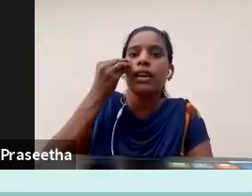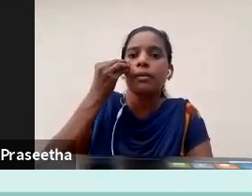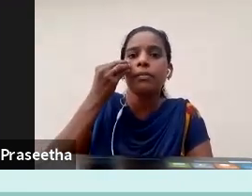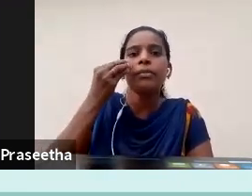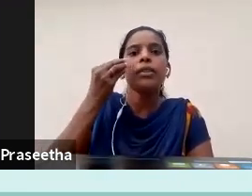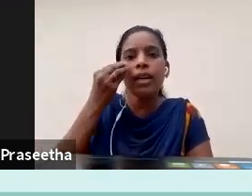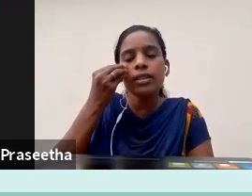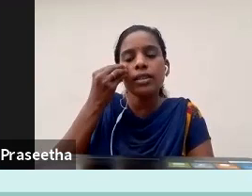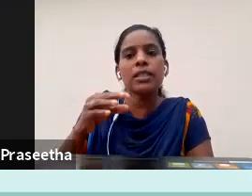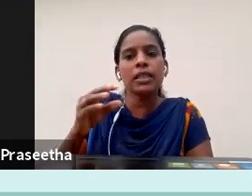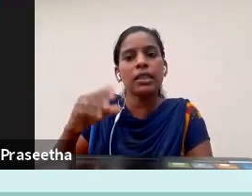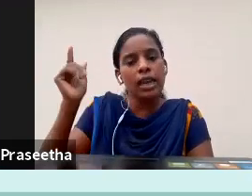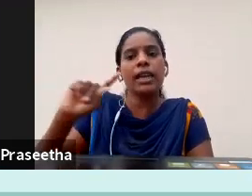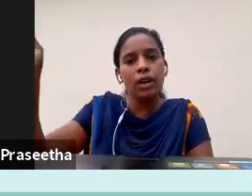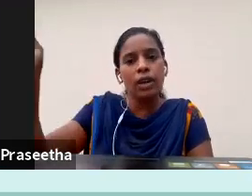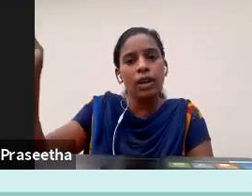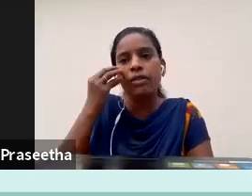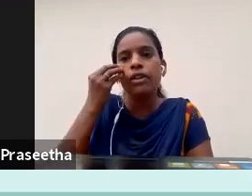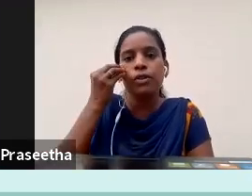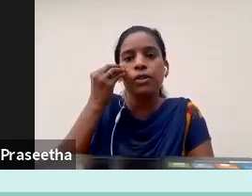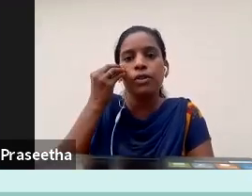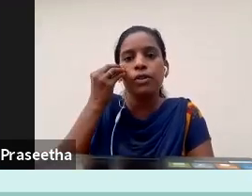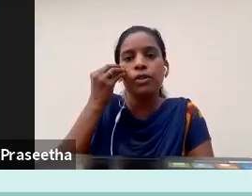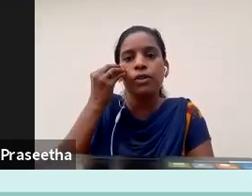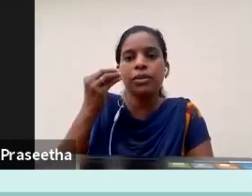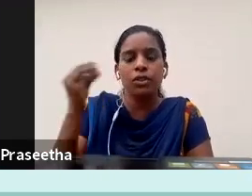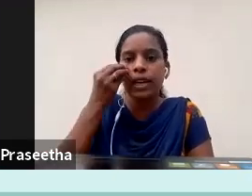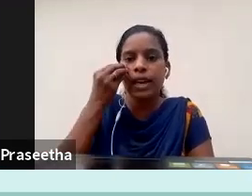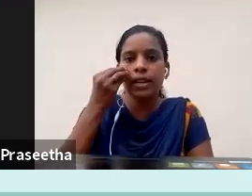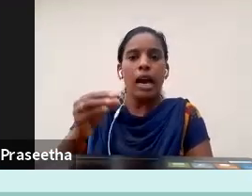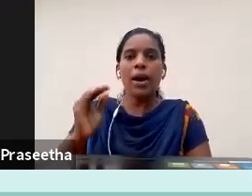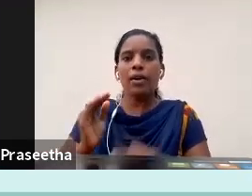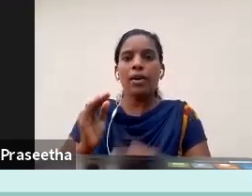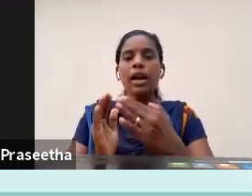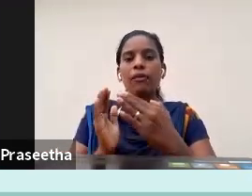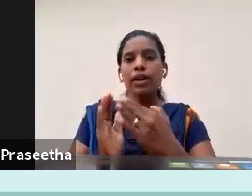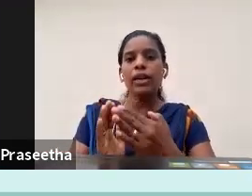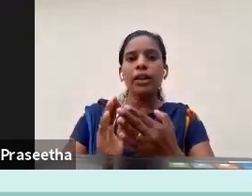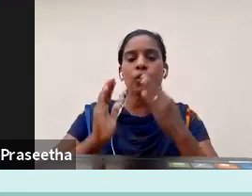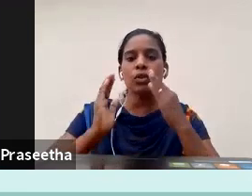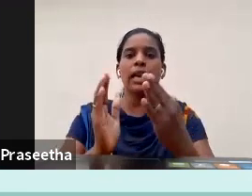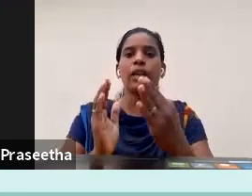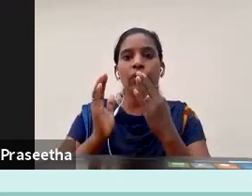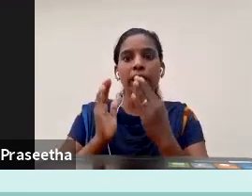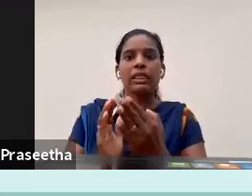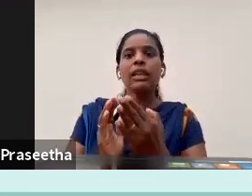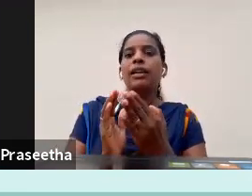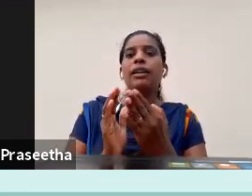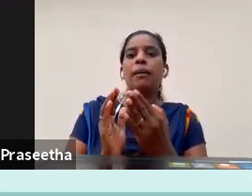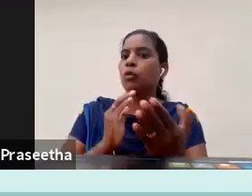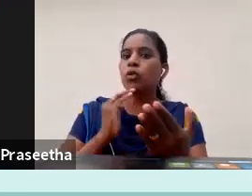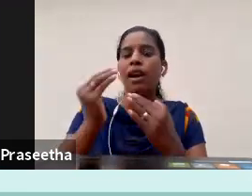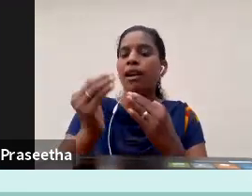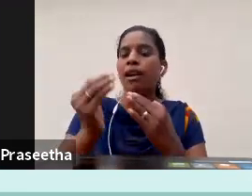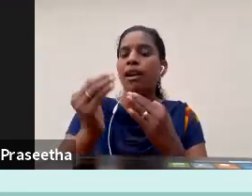ഇങ്ങനെ കാണിക്കും, ഇങ്ങനെ കാണിച്ചാൽ പ്രസീത ടീച്ചർ, ആരെങ്കിലും ഒരാൾ പോയി എന്നെ വിളിച്ചോണ്ട് വരും, ഞാൻ കുറച്ച് ഡിലേ ആയിട്ടുണ്ട്. അപ്പൊ അവര് അവരുടേതായ ഒരു സൈൻ, ഒരു